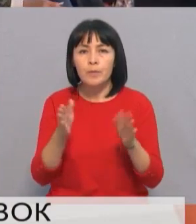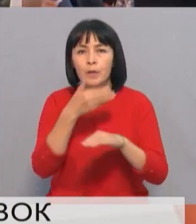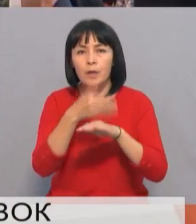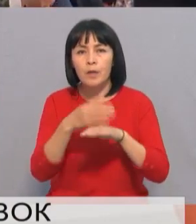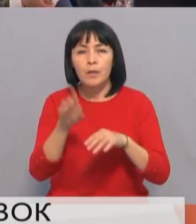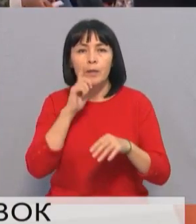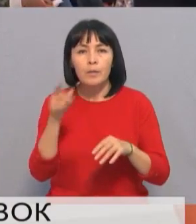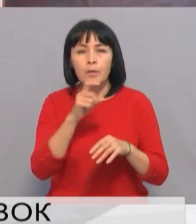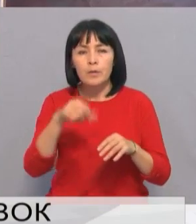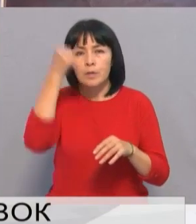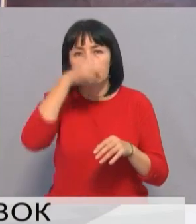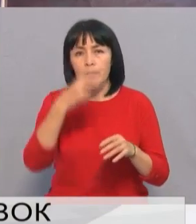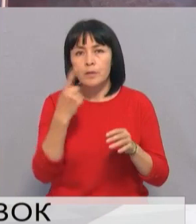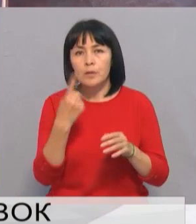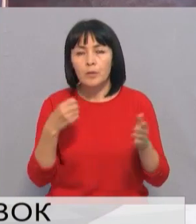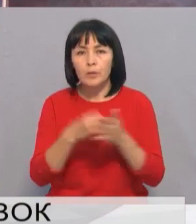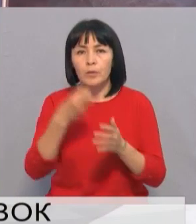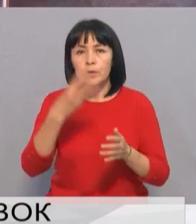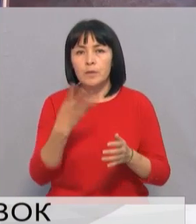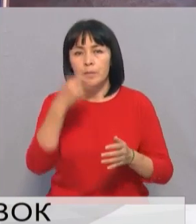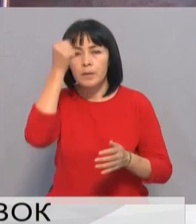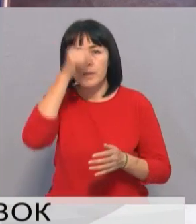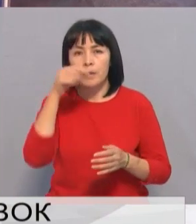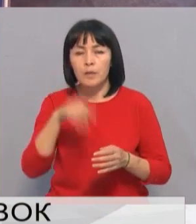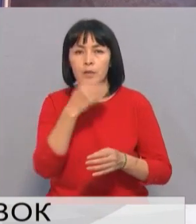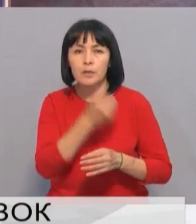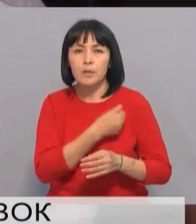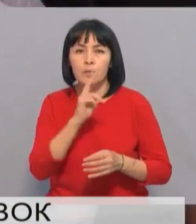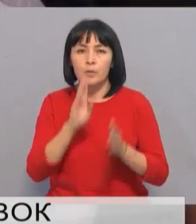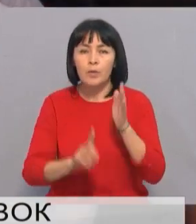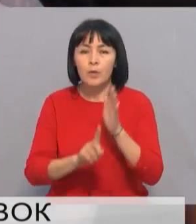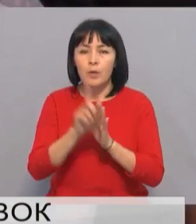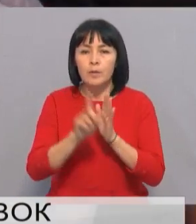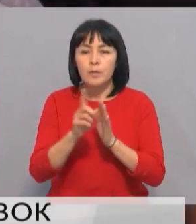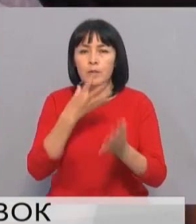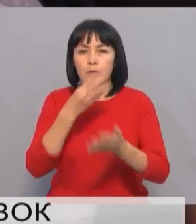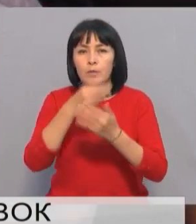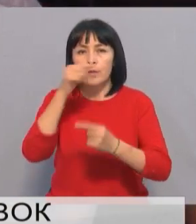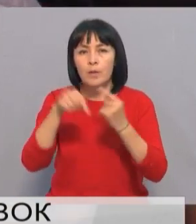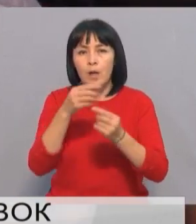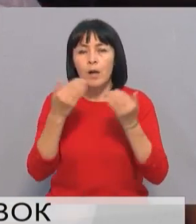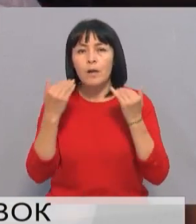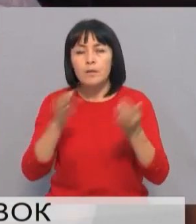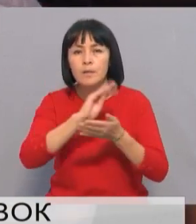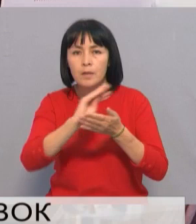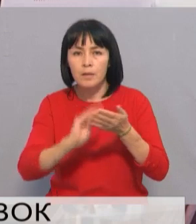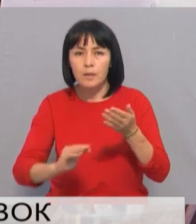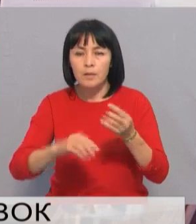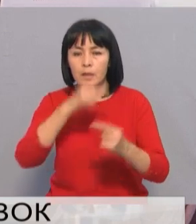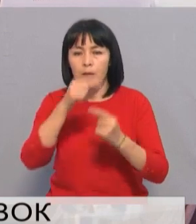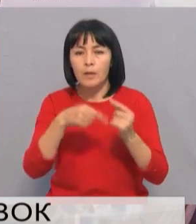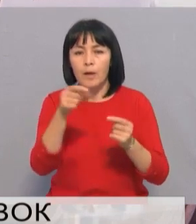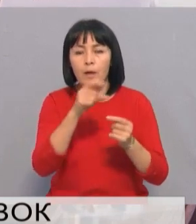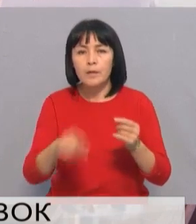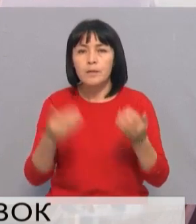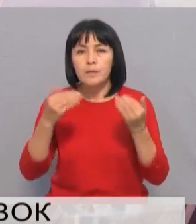предоставляются молодым людям в возрасте от 21 до 35 лет, желающим начать или расширить свой бизнес при условии регистрации в качестве предпринимателя